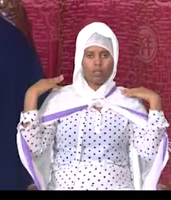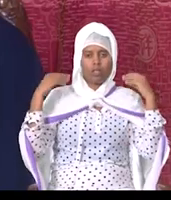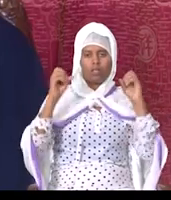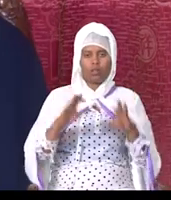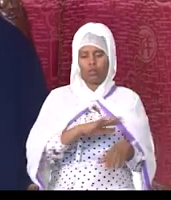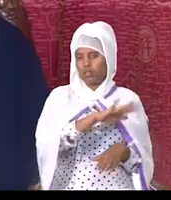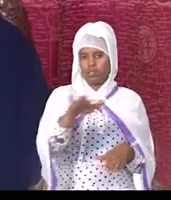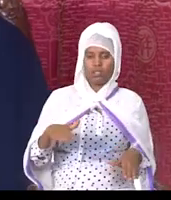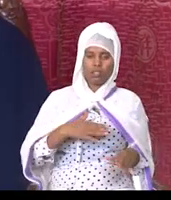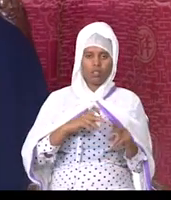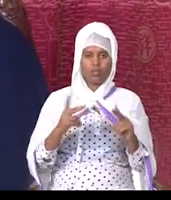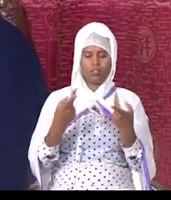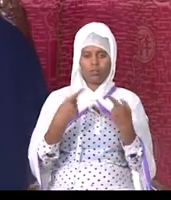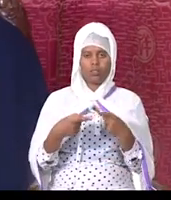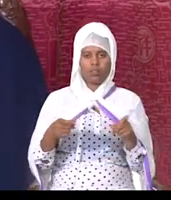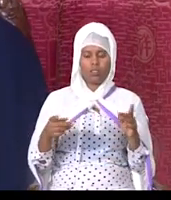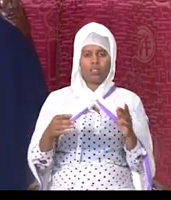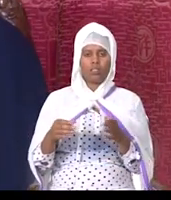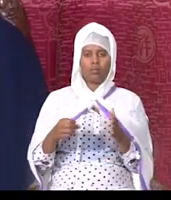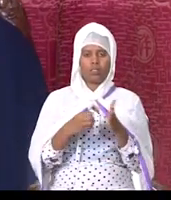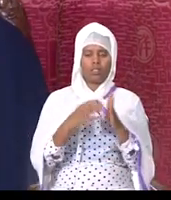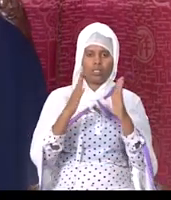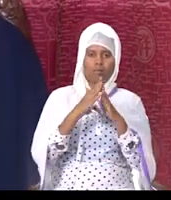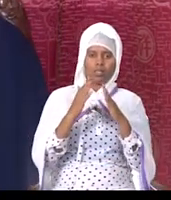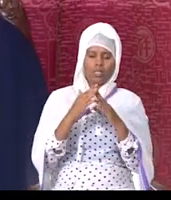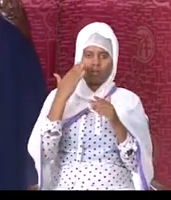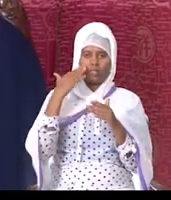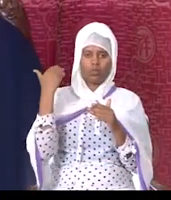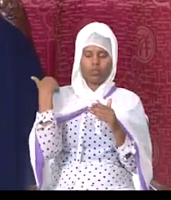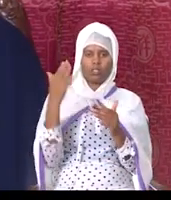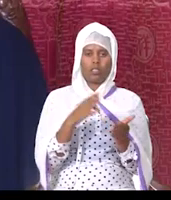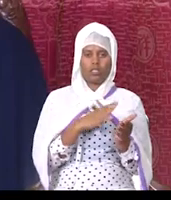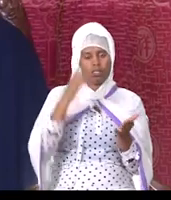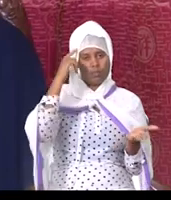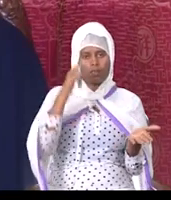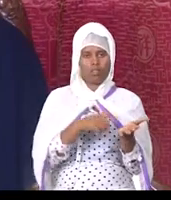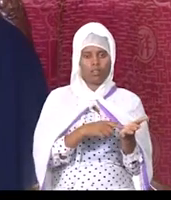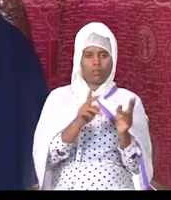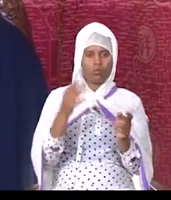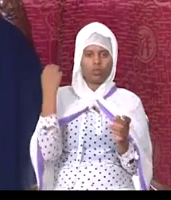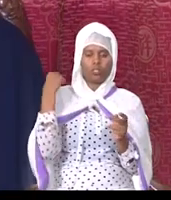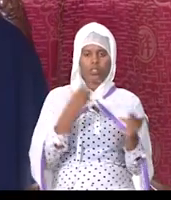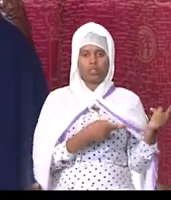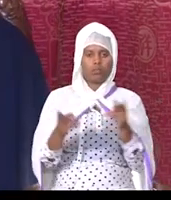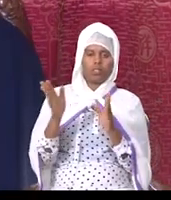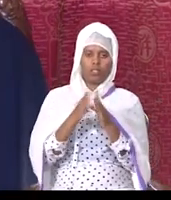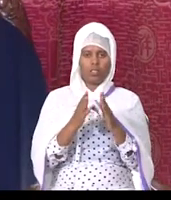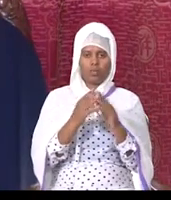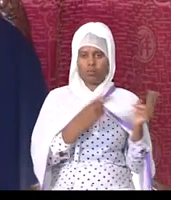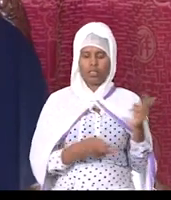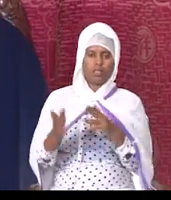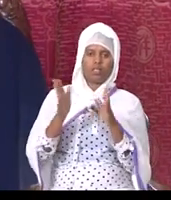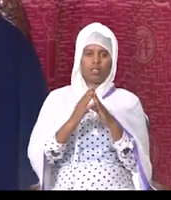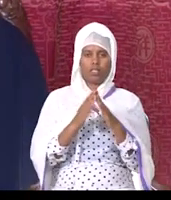ይቆሎም ማለት ስለዚ ንሕና ውን ብስተፈላለየ ምክንያት ካብ ዓድና ካብ ገዛና ወፂና ኣለና ማለት እዩ። ወፂና ማለት ግን ከምቲ ልምዲ ናይ ተዓዲ